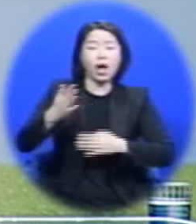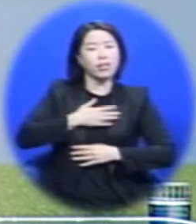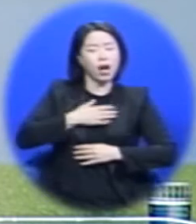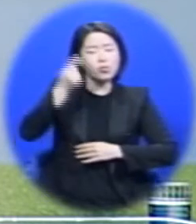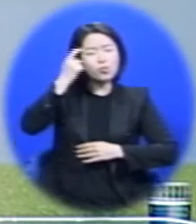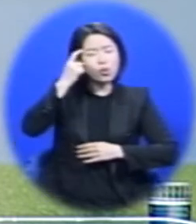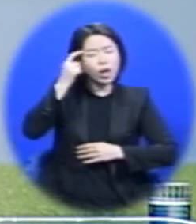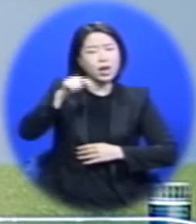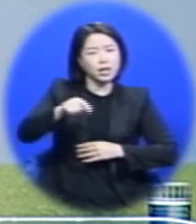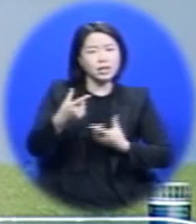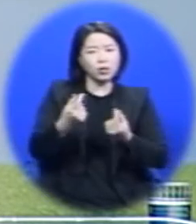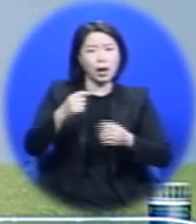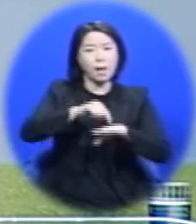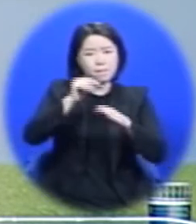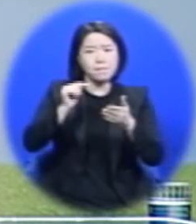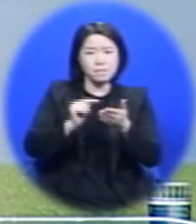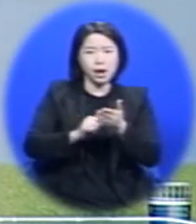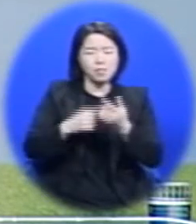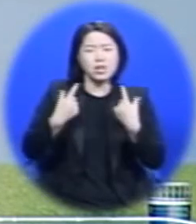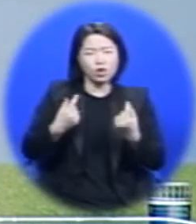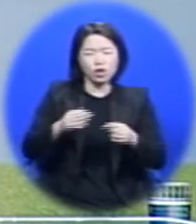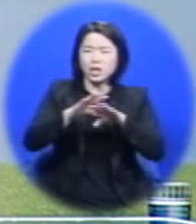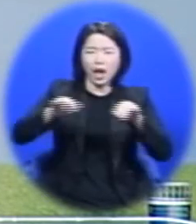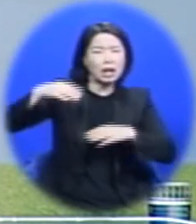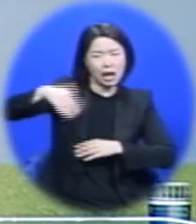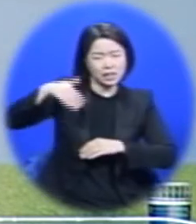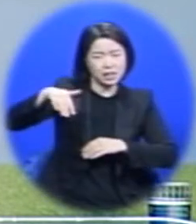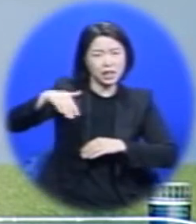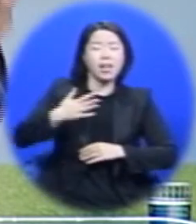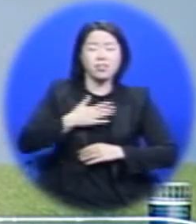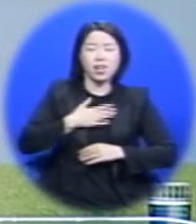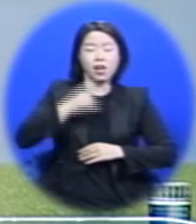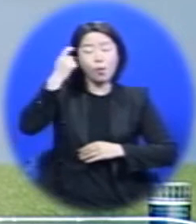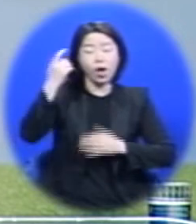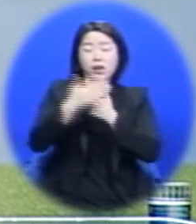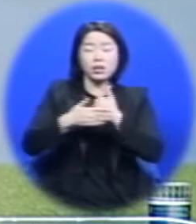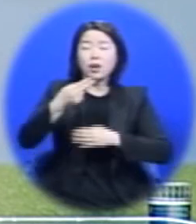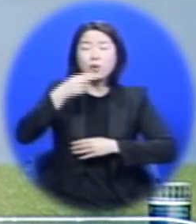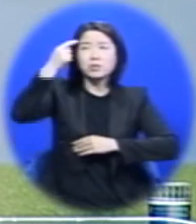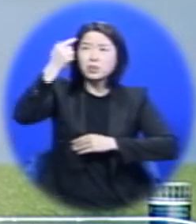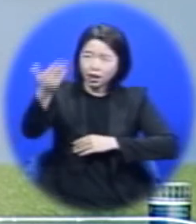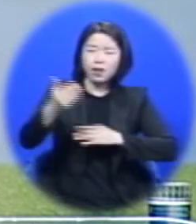왜 이렇게 내 마음이 여전히 해결이 안 되고 내겐 왜 은혜가 없습니까?